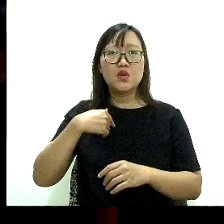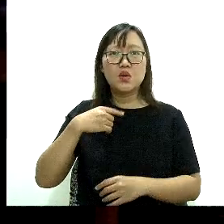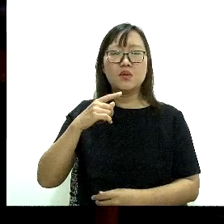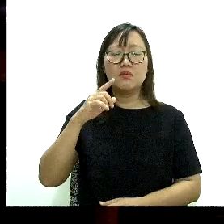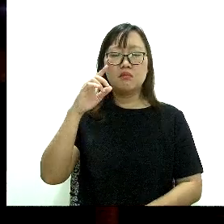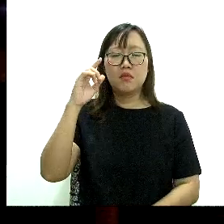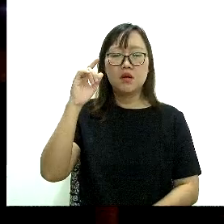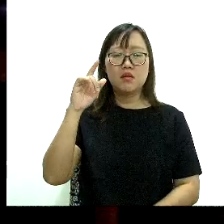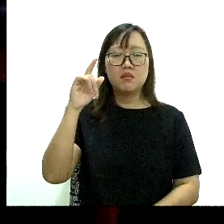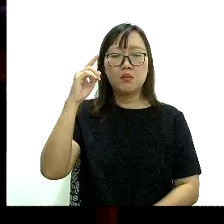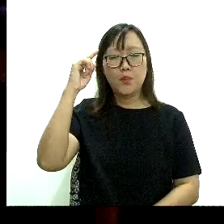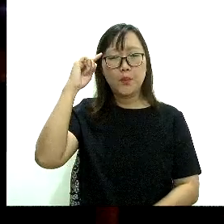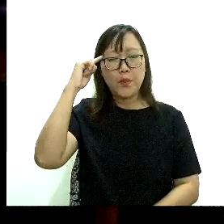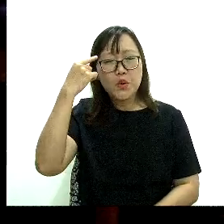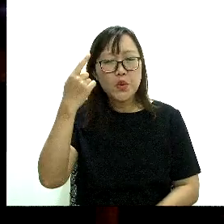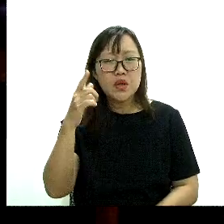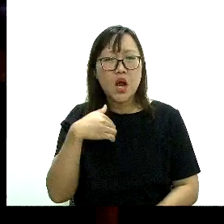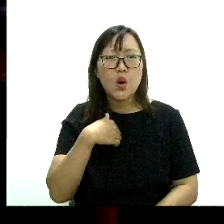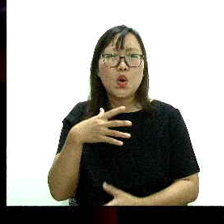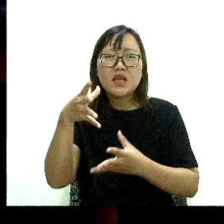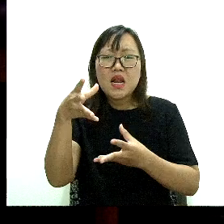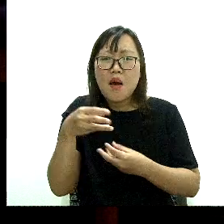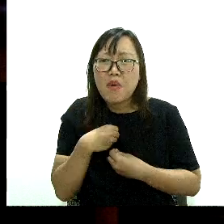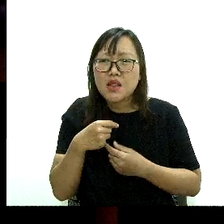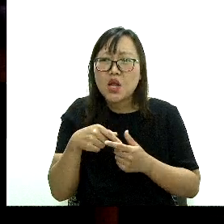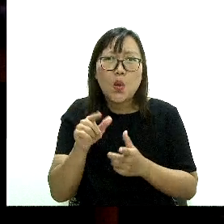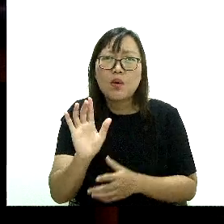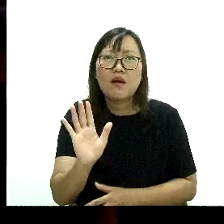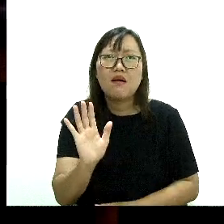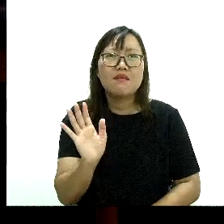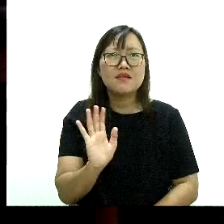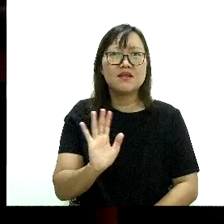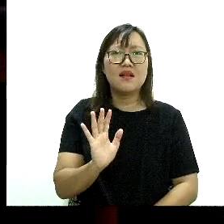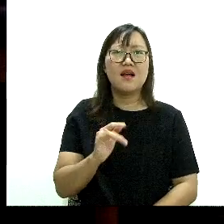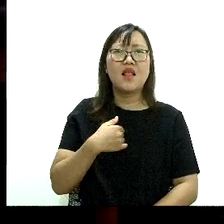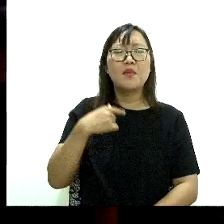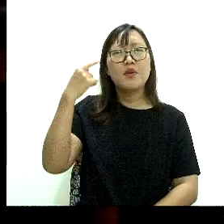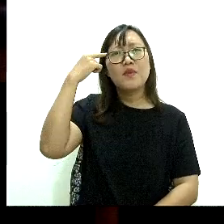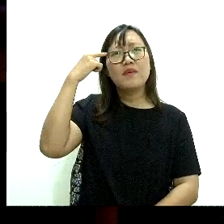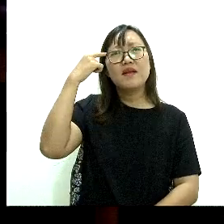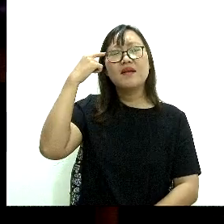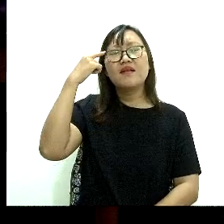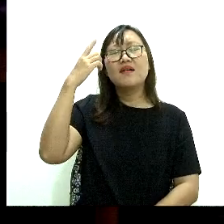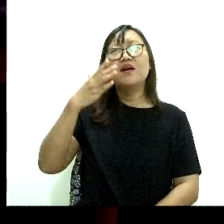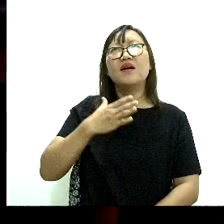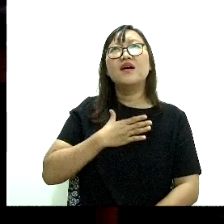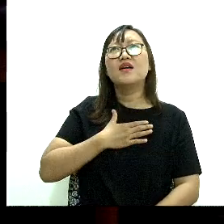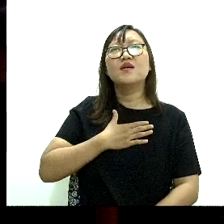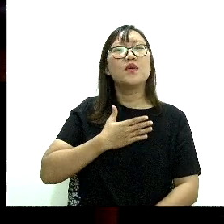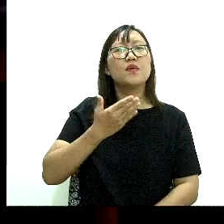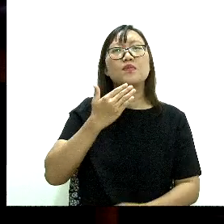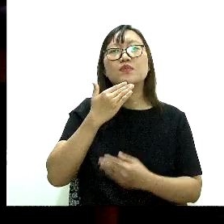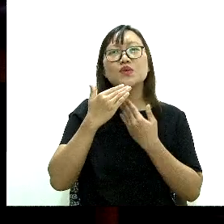penting bersyukur kepada Allah bahwa boleh berkarya di ladang